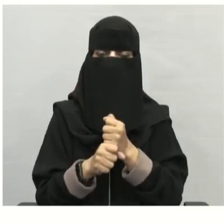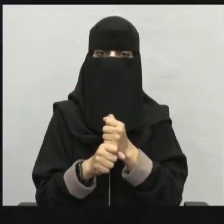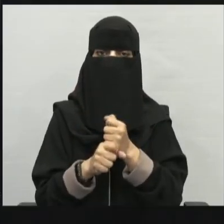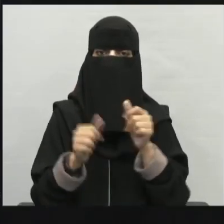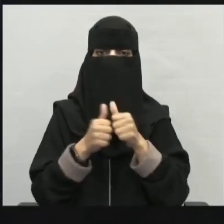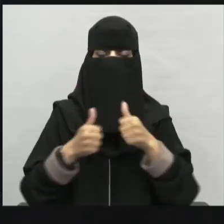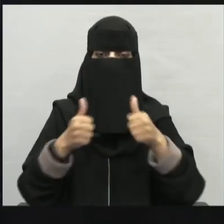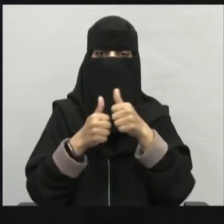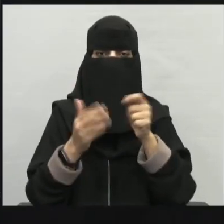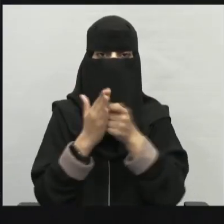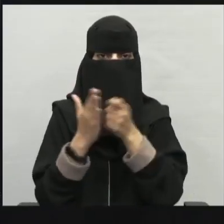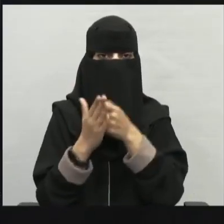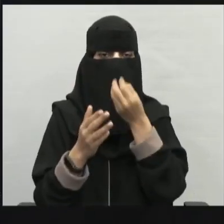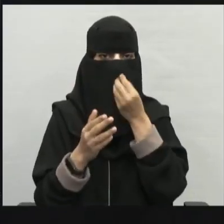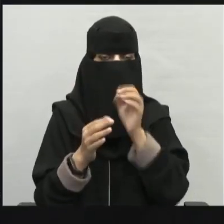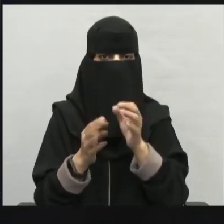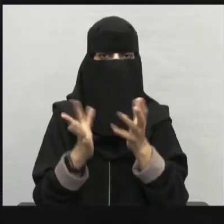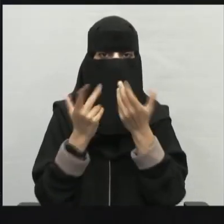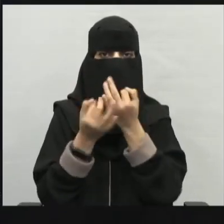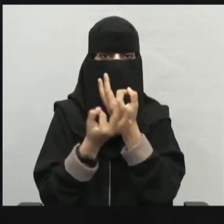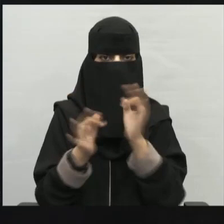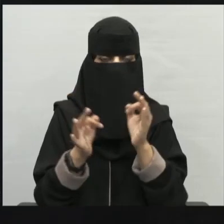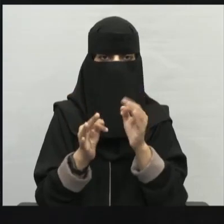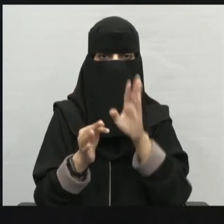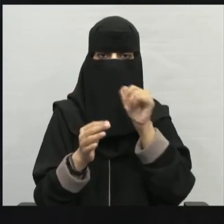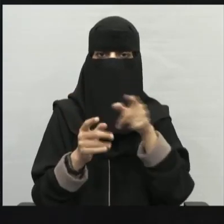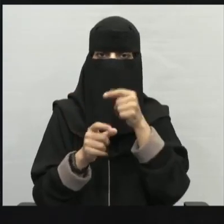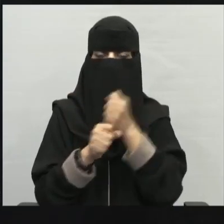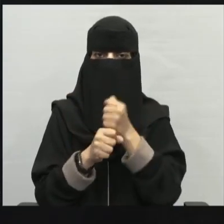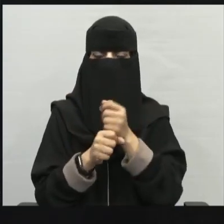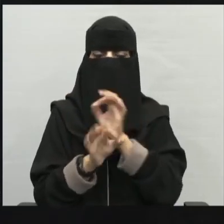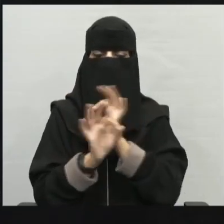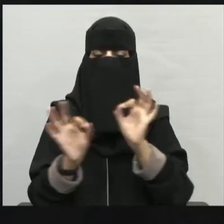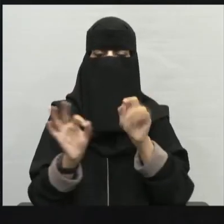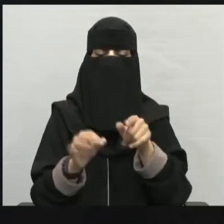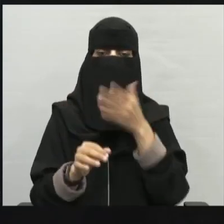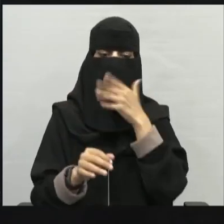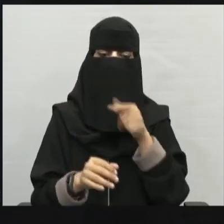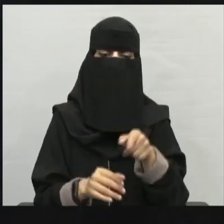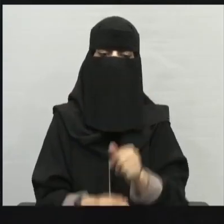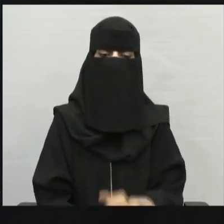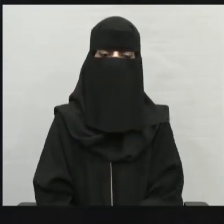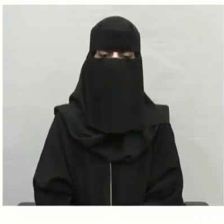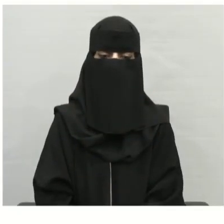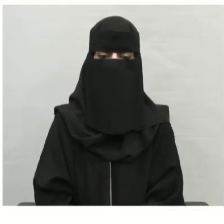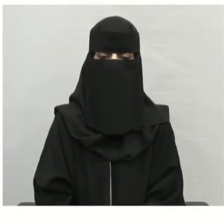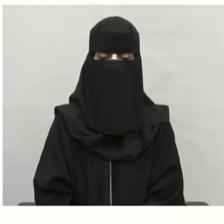اسرتك ان تحضر وجبه افطار متكامله وكيف تستطيع اعدادها بهذا الشكل